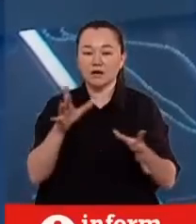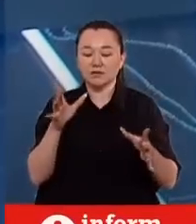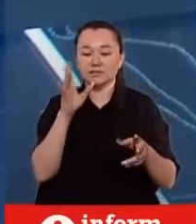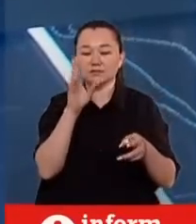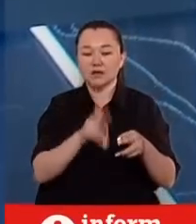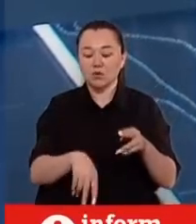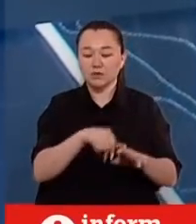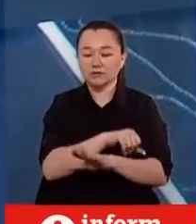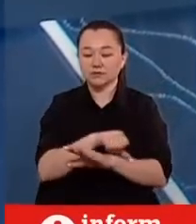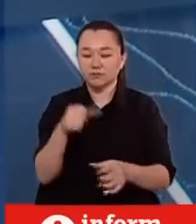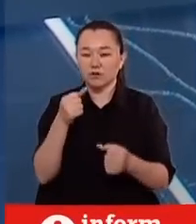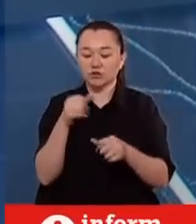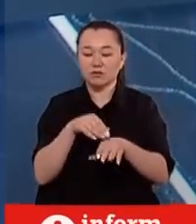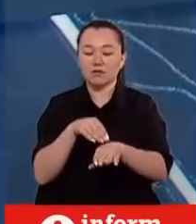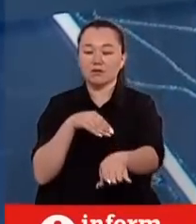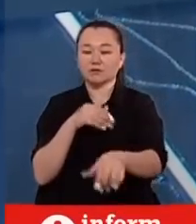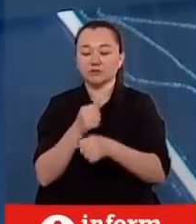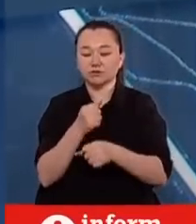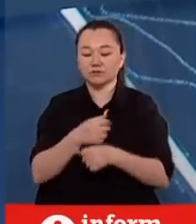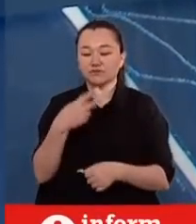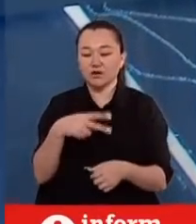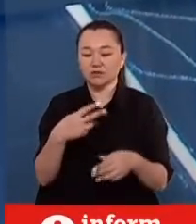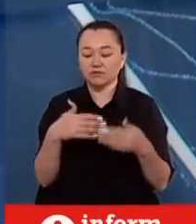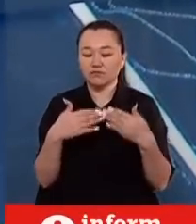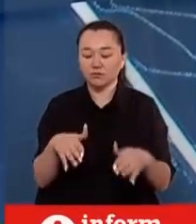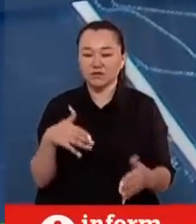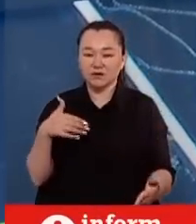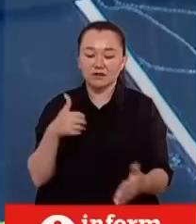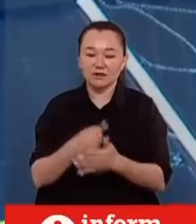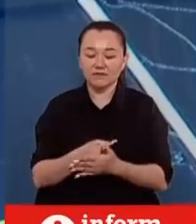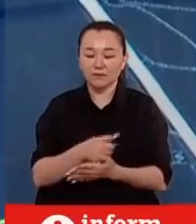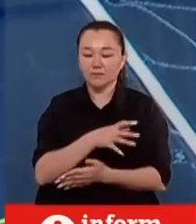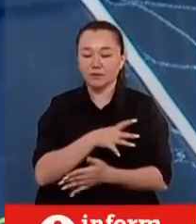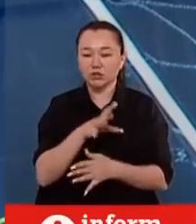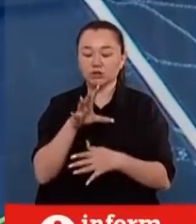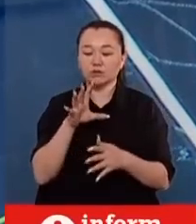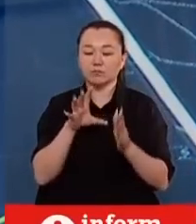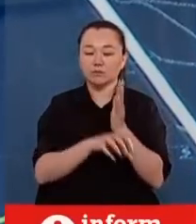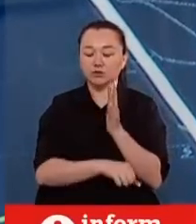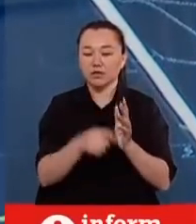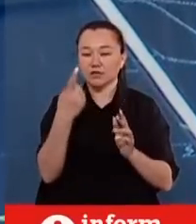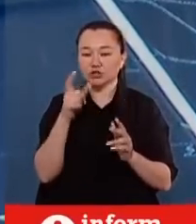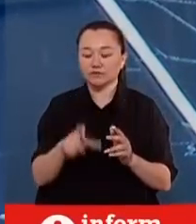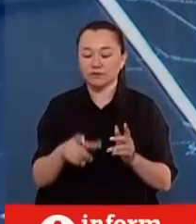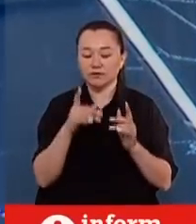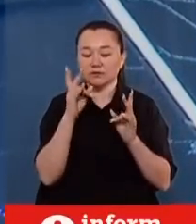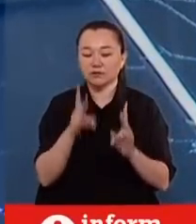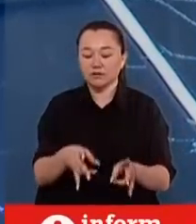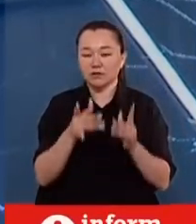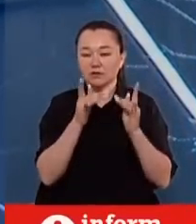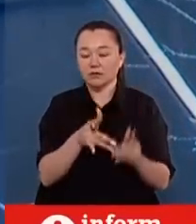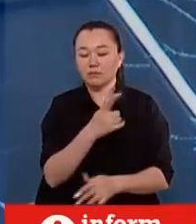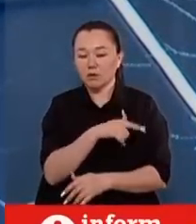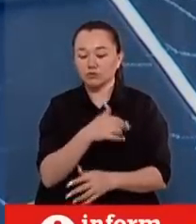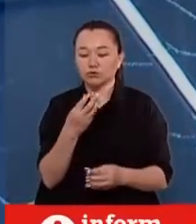сала көлүк пен кортеж жасаган 20 түлөк жол апатына ушурады. Салдарынан бир окуучу жаракаттанып ауруканага түшкөн. Тагы